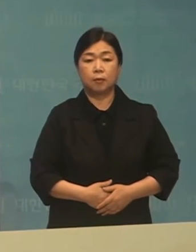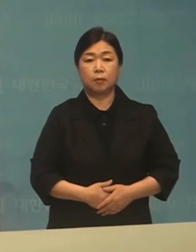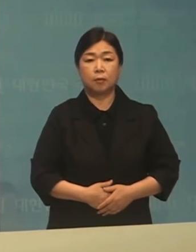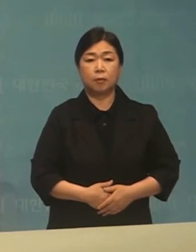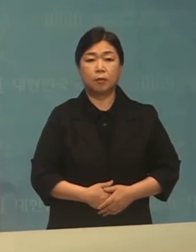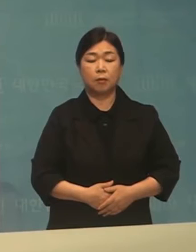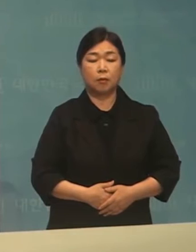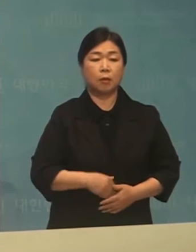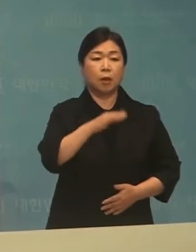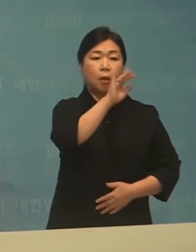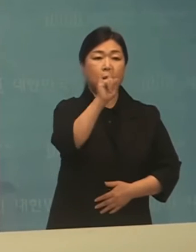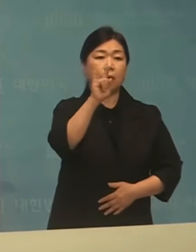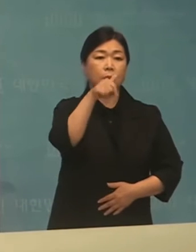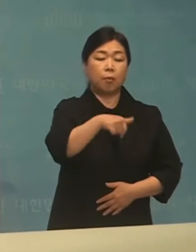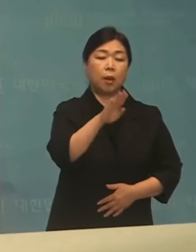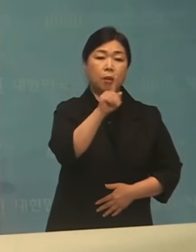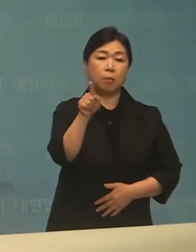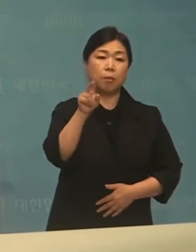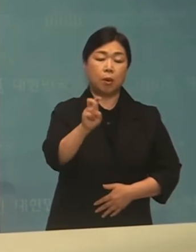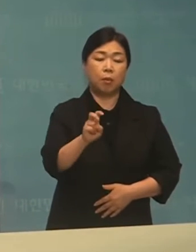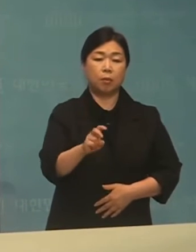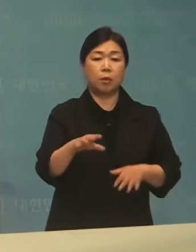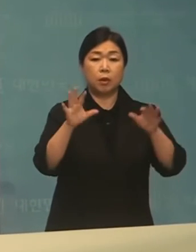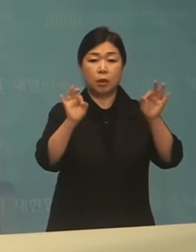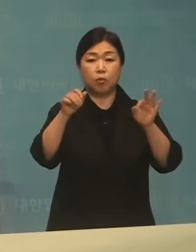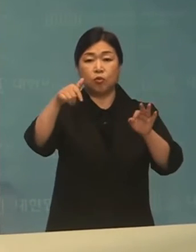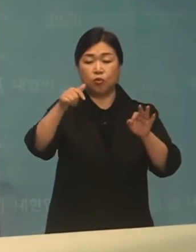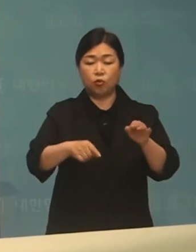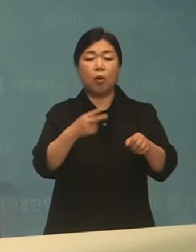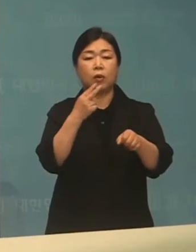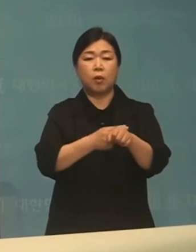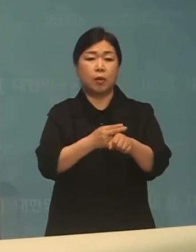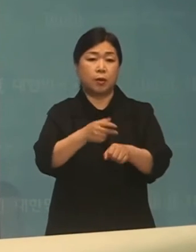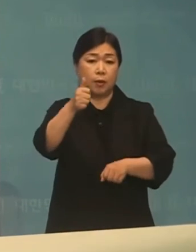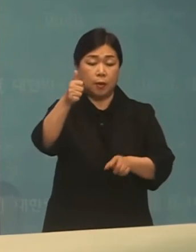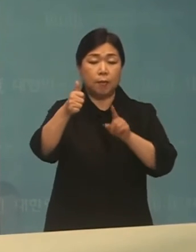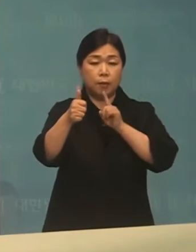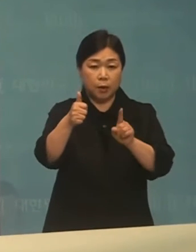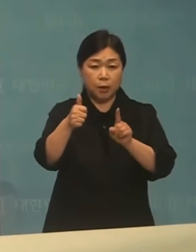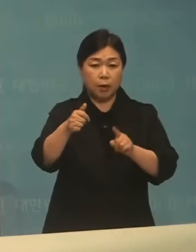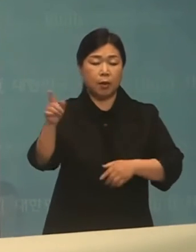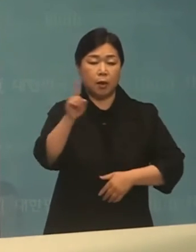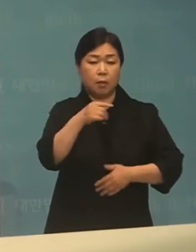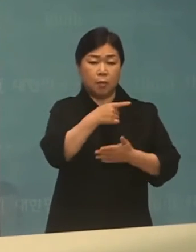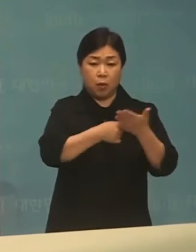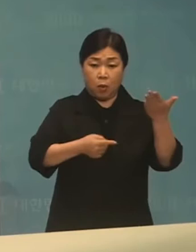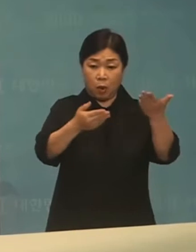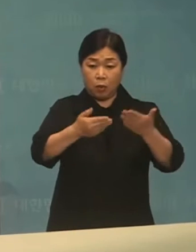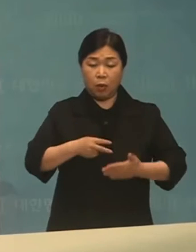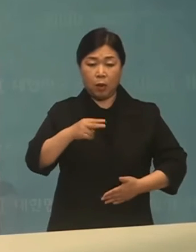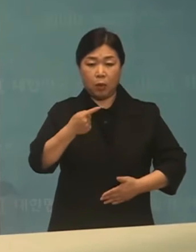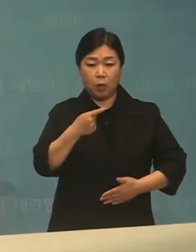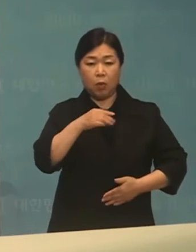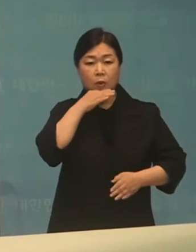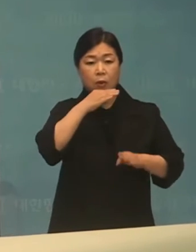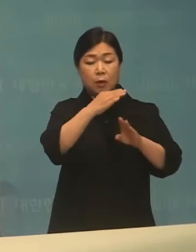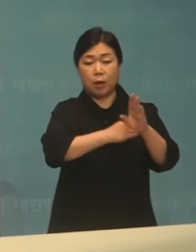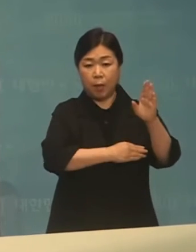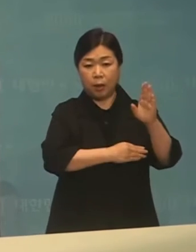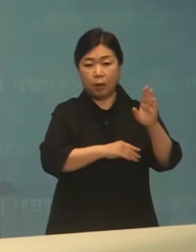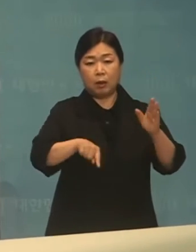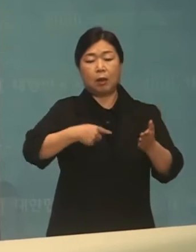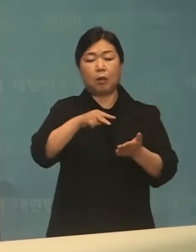백번 김구 선생은 나는 어떠한 불이익이 있더라도 남은 단독 정부에는 참여하지